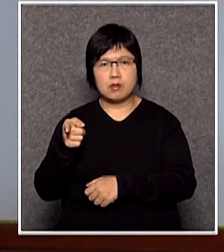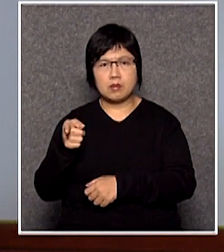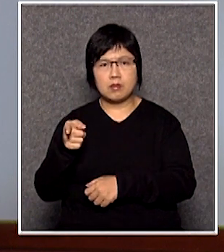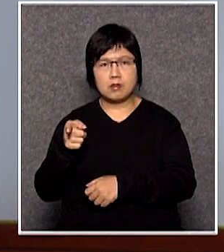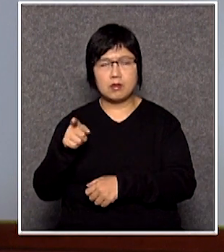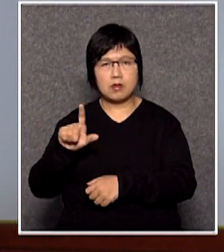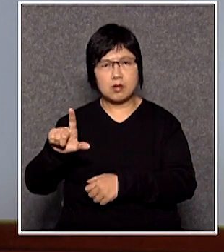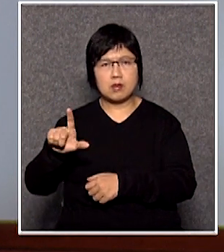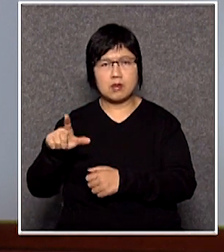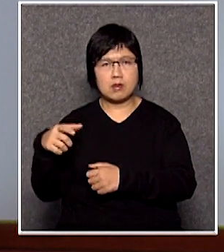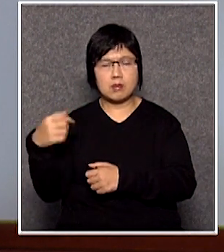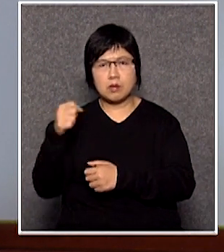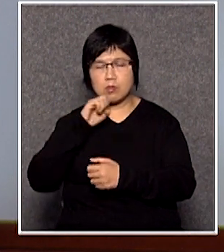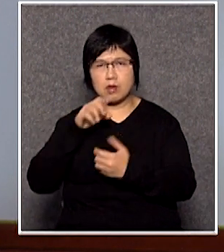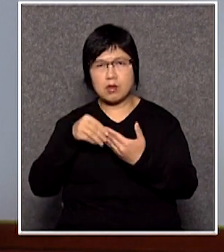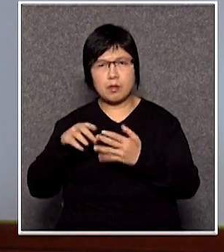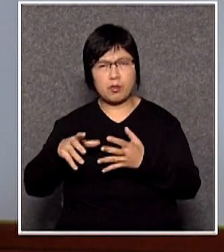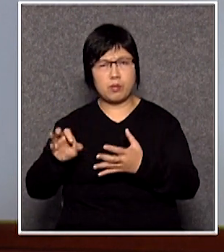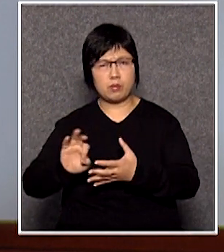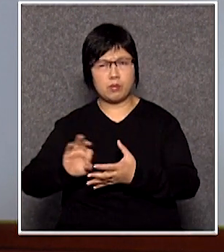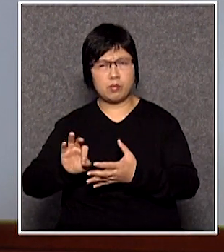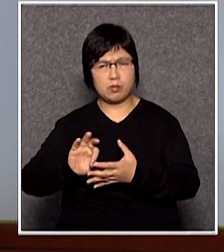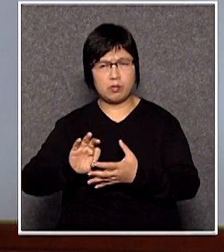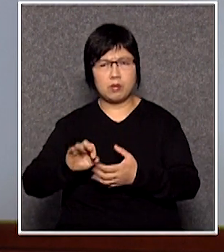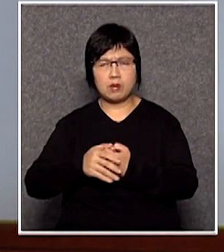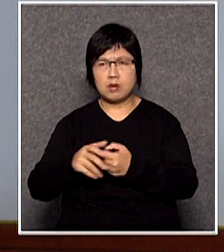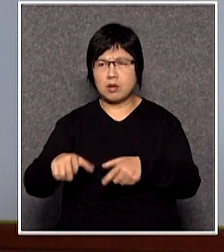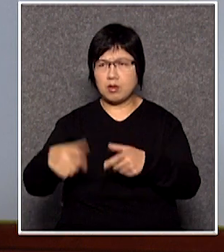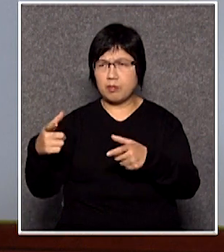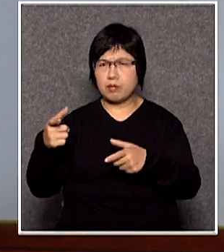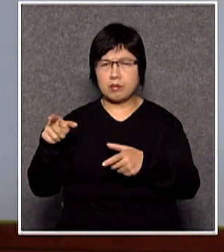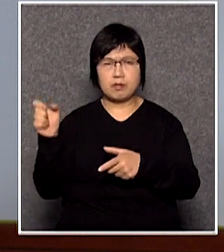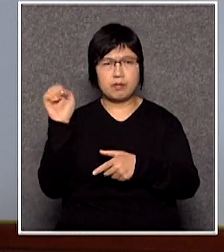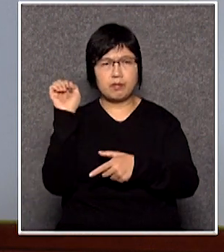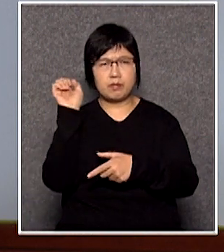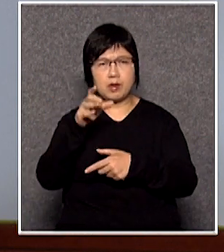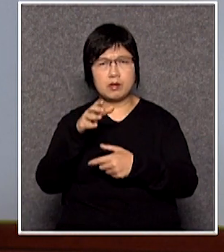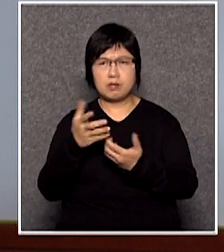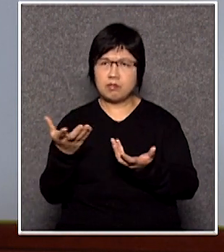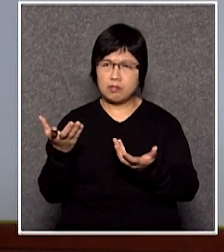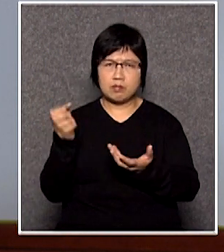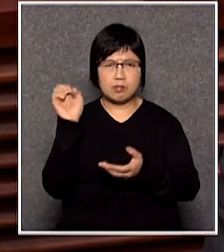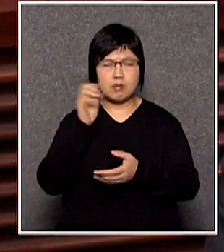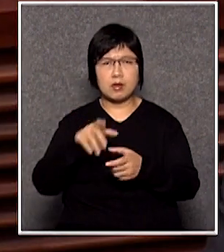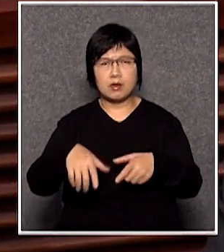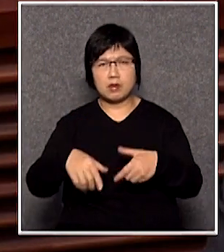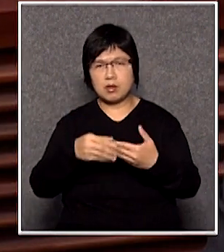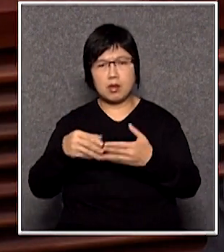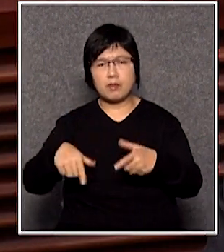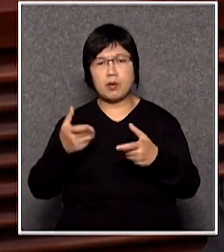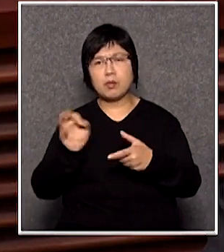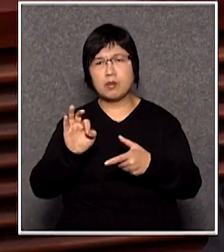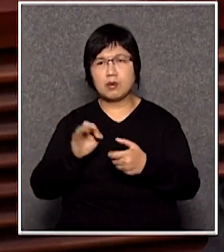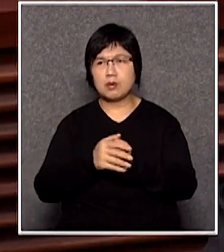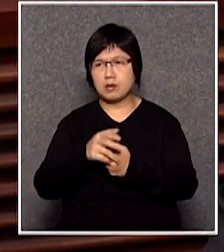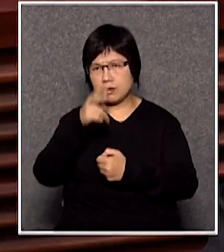總理就沒有說過拉布那兩個字的，林大輝就問的時候又沒有問過拉布那兩個字的，官